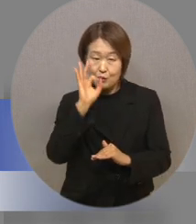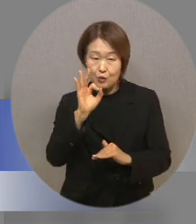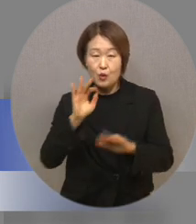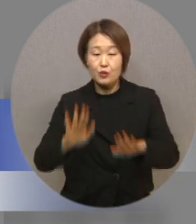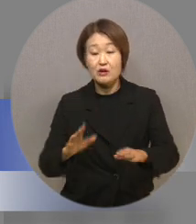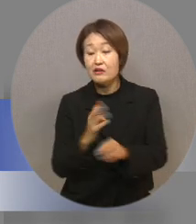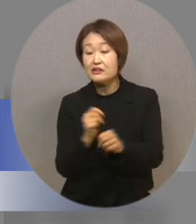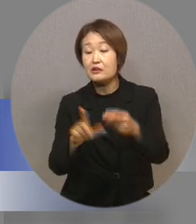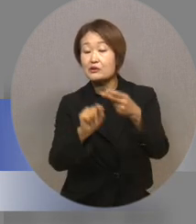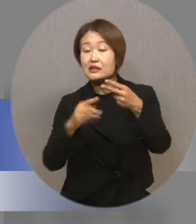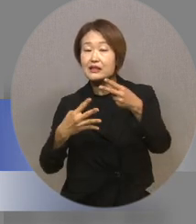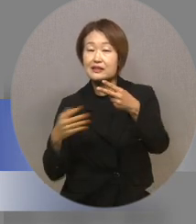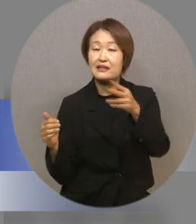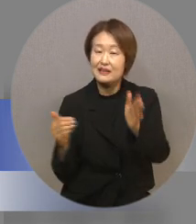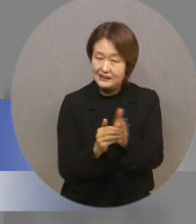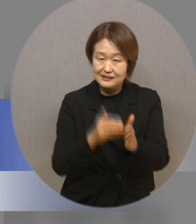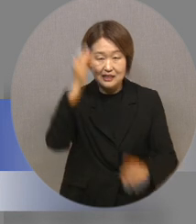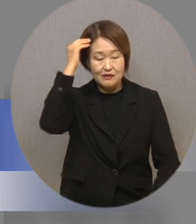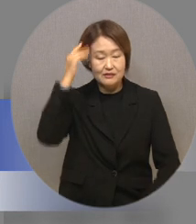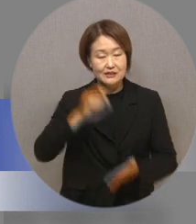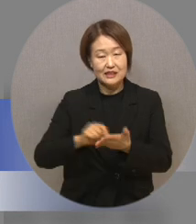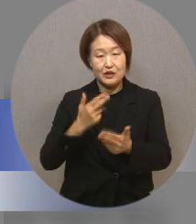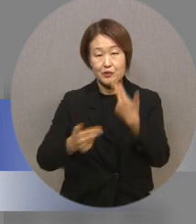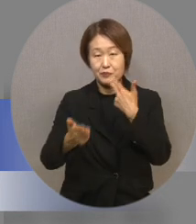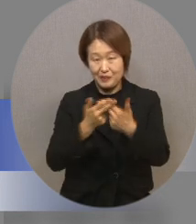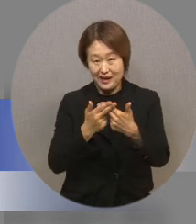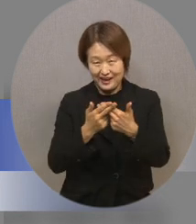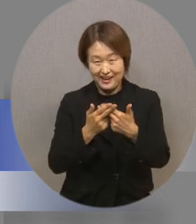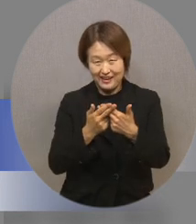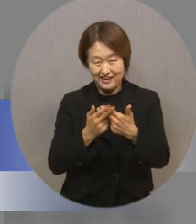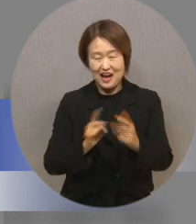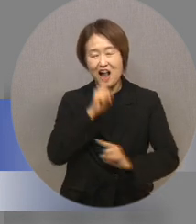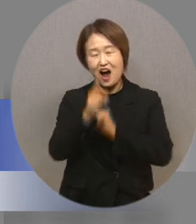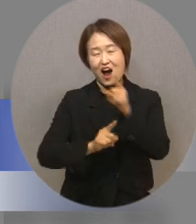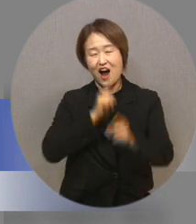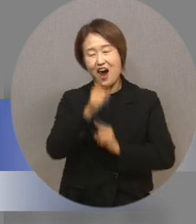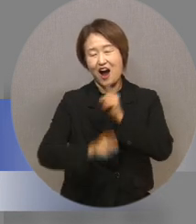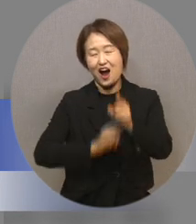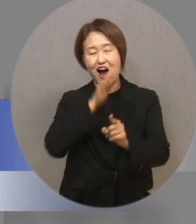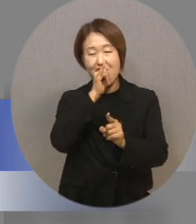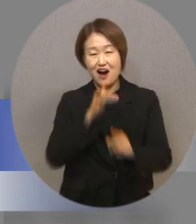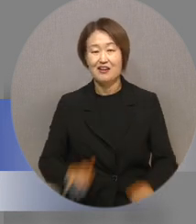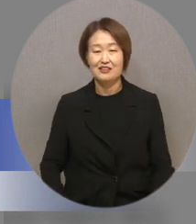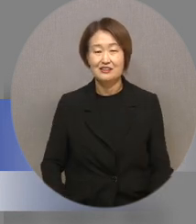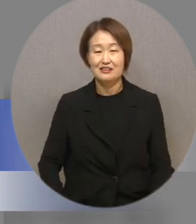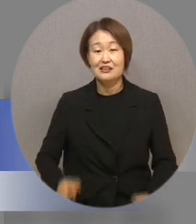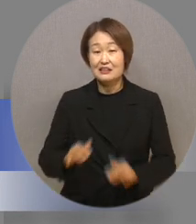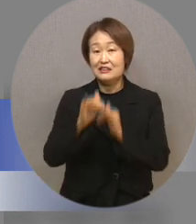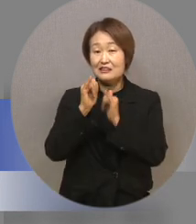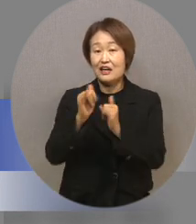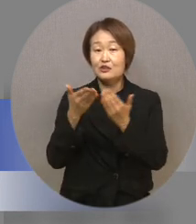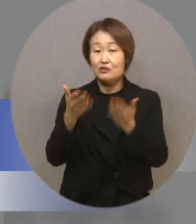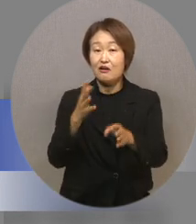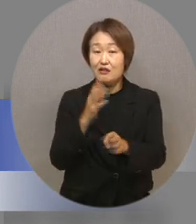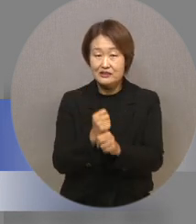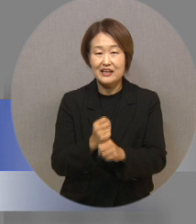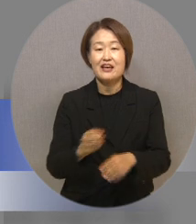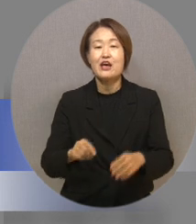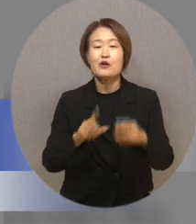2월 4일까지 한국기자협회 웹하드를 통해 접수받습니다. 시상식은 2월 28일